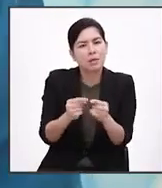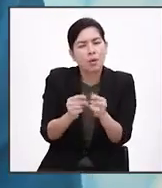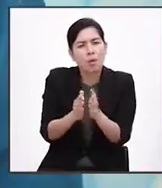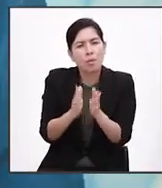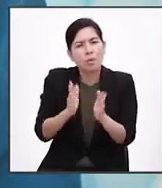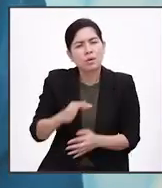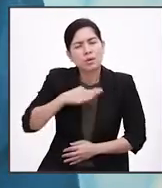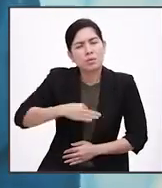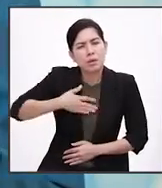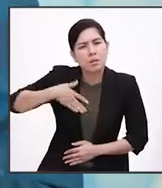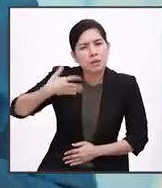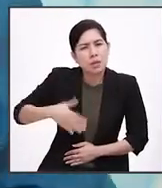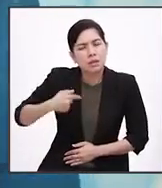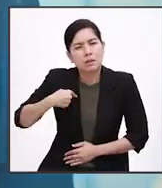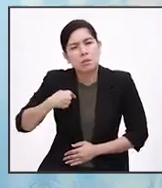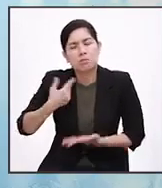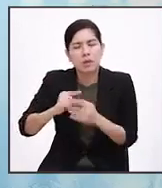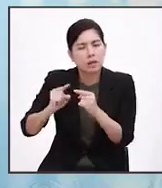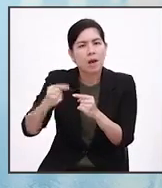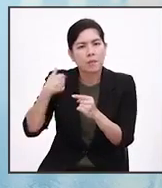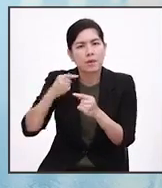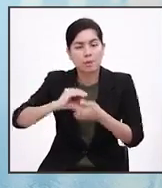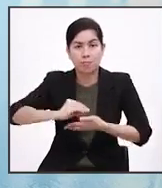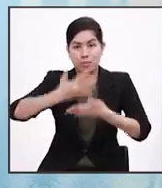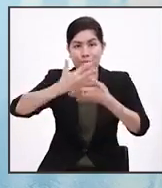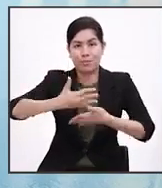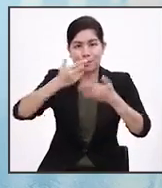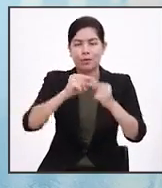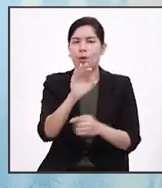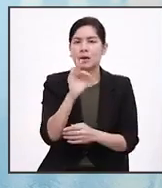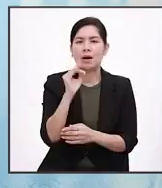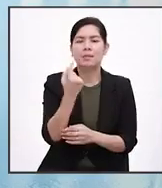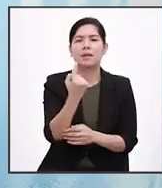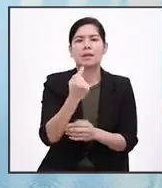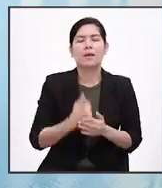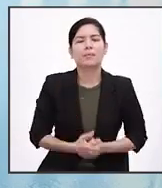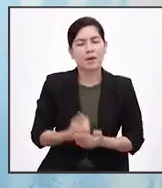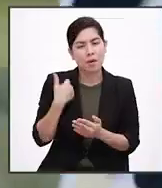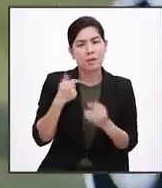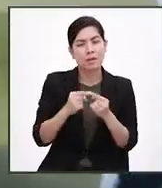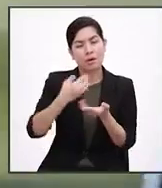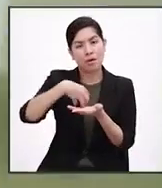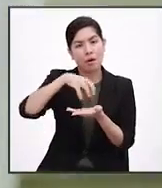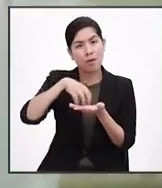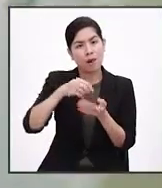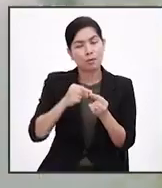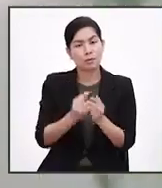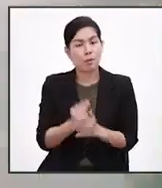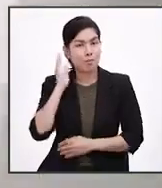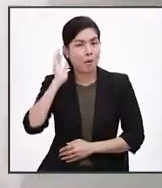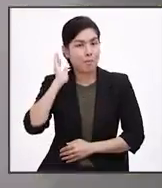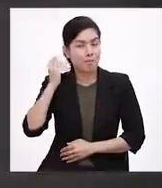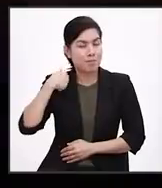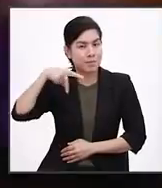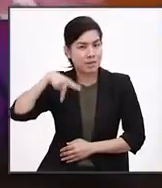ดกำลังใจอะไรเงี้ยก็คือเอามาโพสต์1เรื่องแล้วก็ที่สำคัญอาจจะมีบรรยายพิเศษในรอบนอกด้วยไปพูดไปให้กำลังใจค